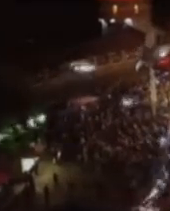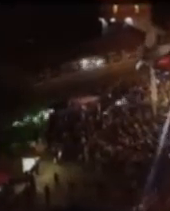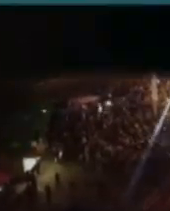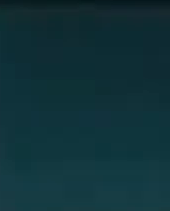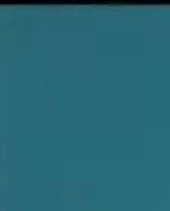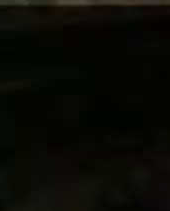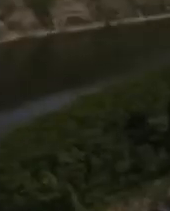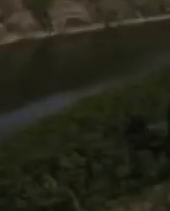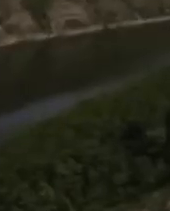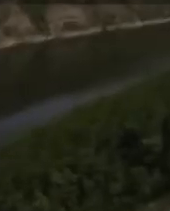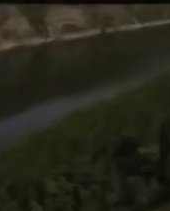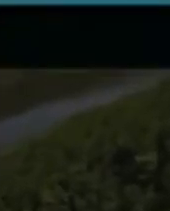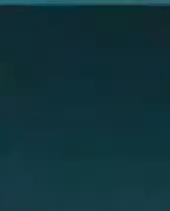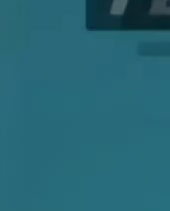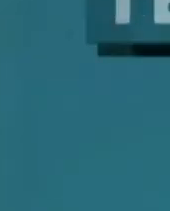Музика